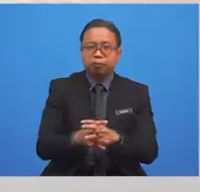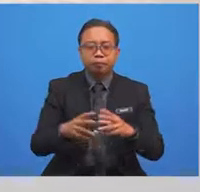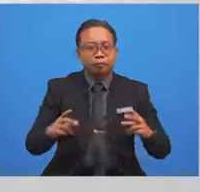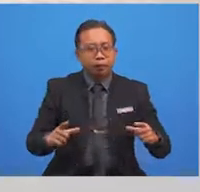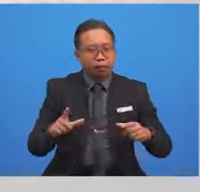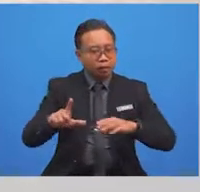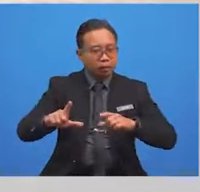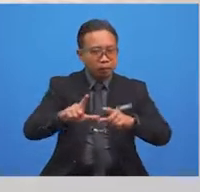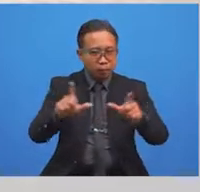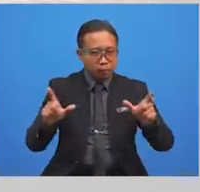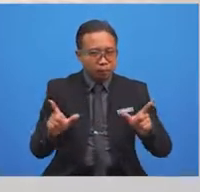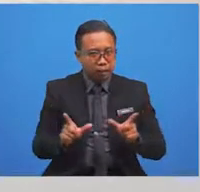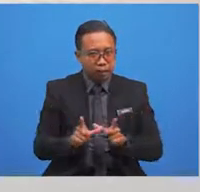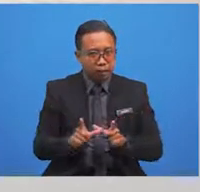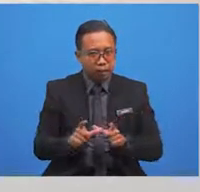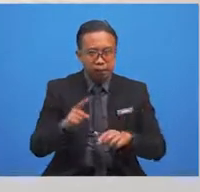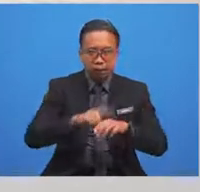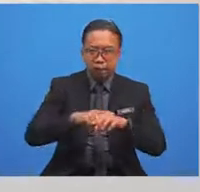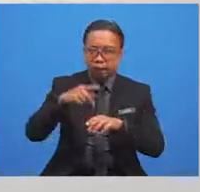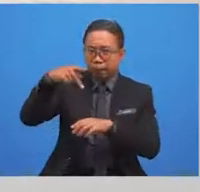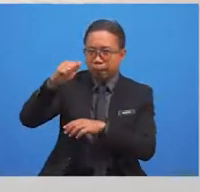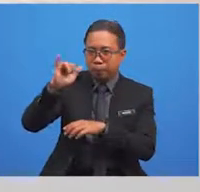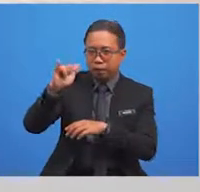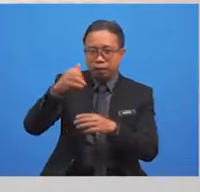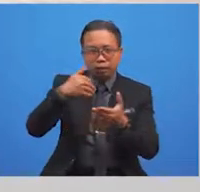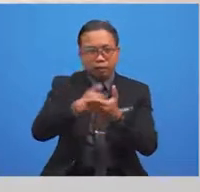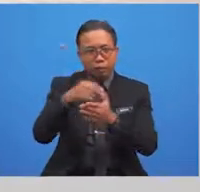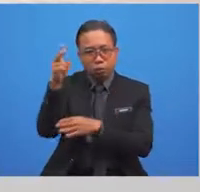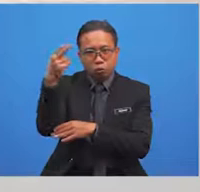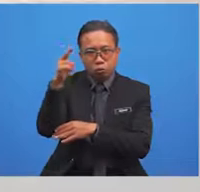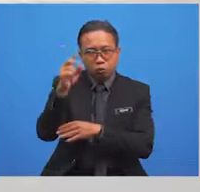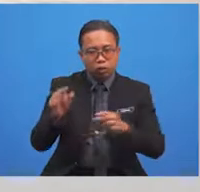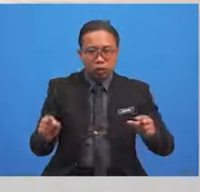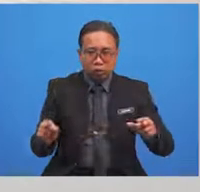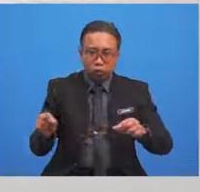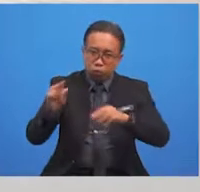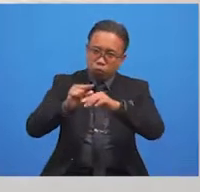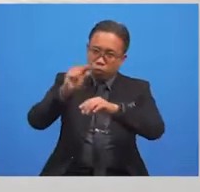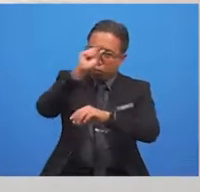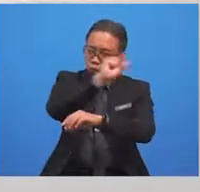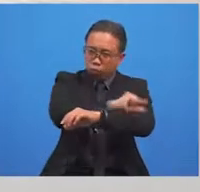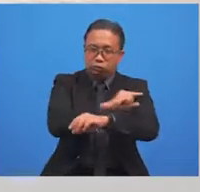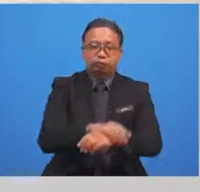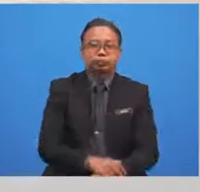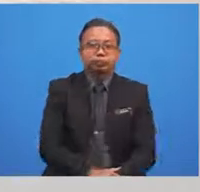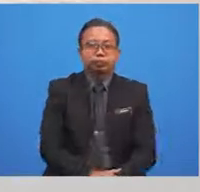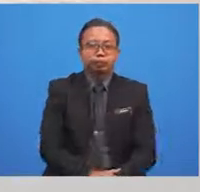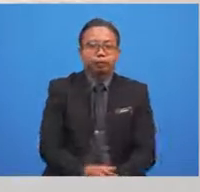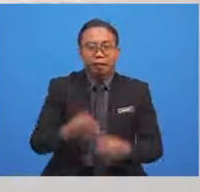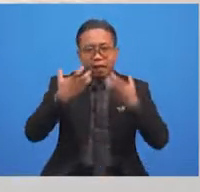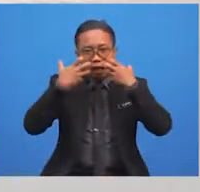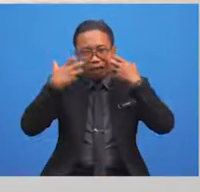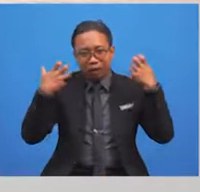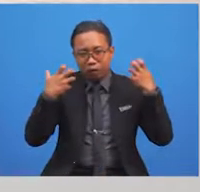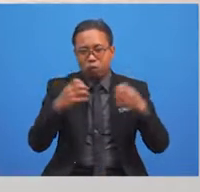adalah tersebar dari hutan paya hingga hutan pergunungan rendah. Harimau Malaya